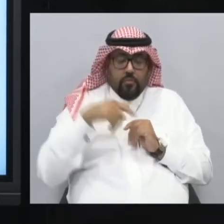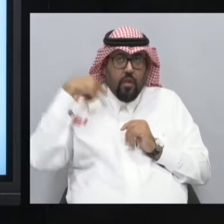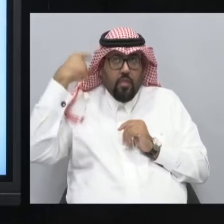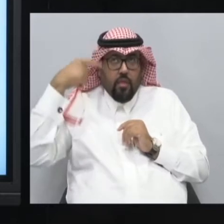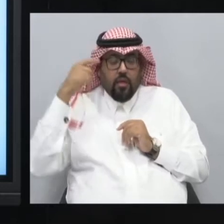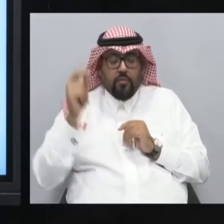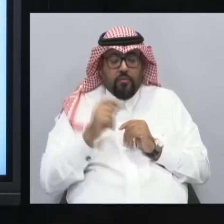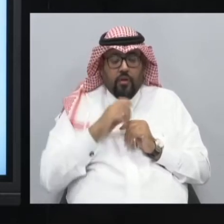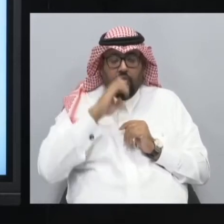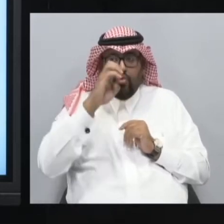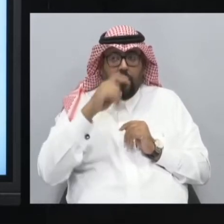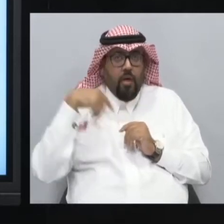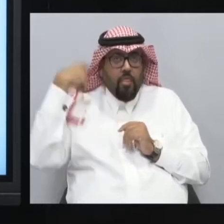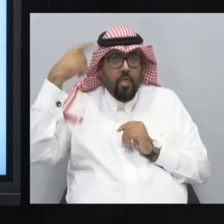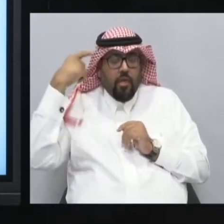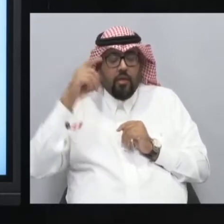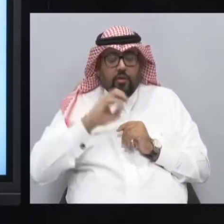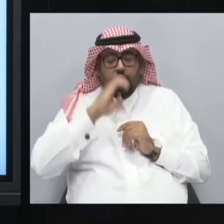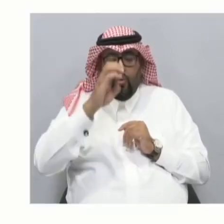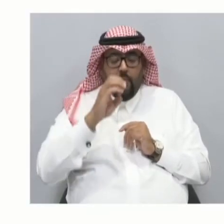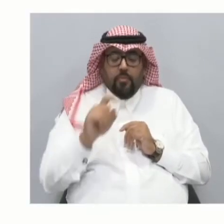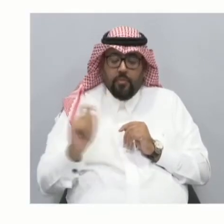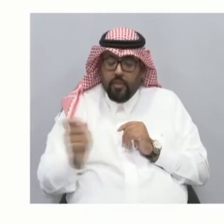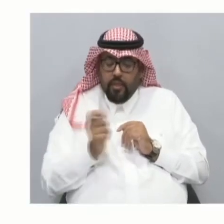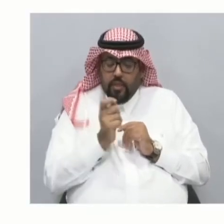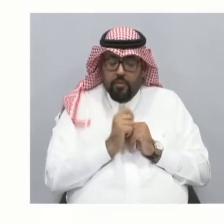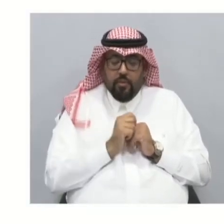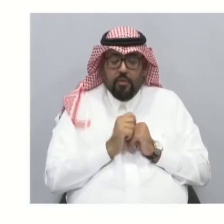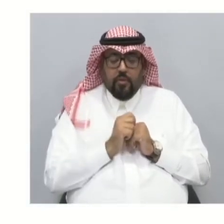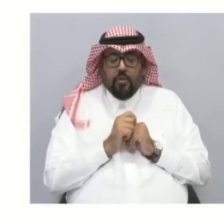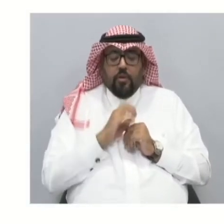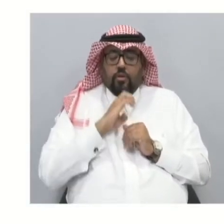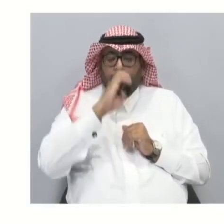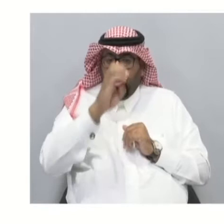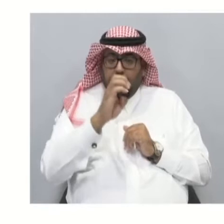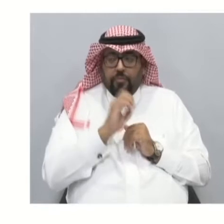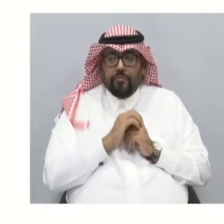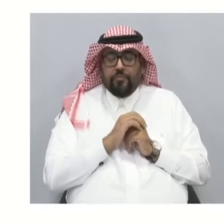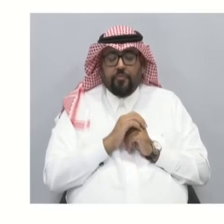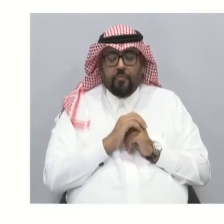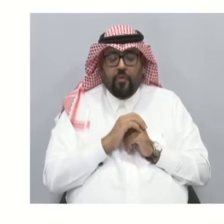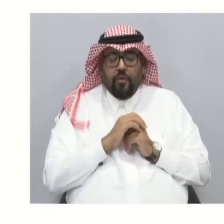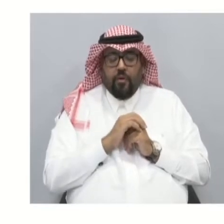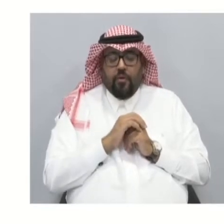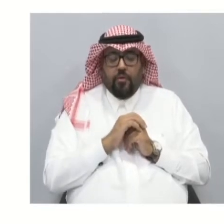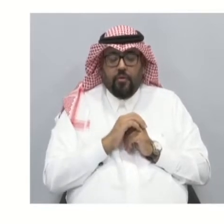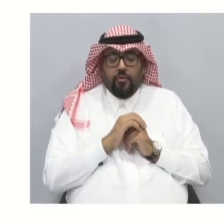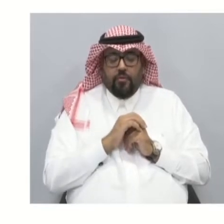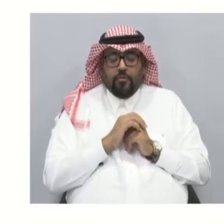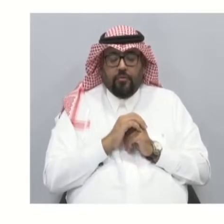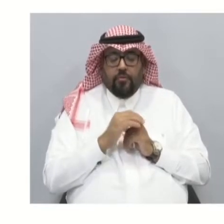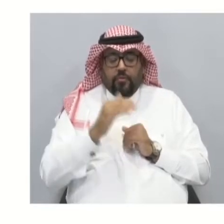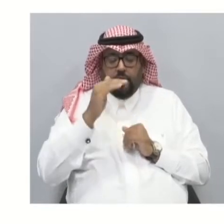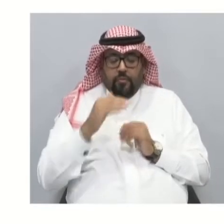ذلك تجيب عنها من ذاكرتك. هي أجيب، سنت، إذن أجيب.